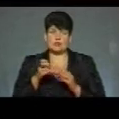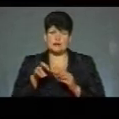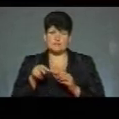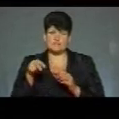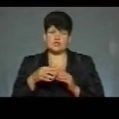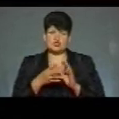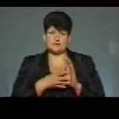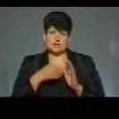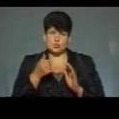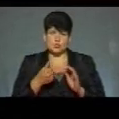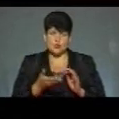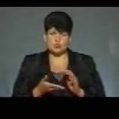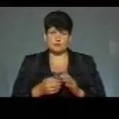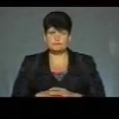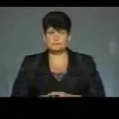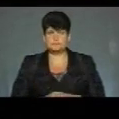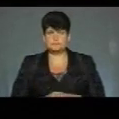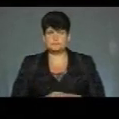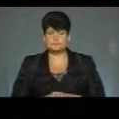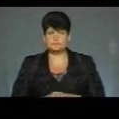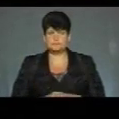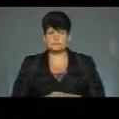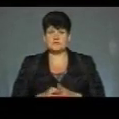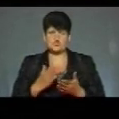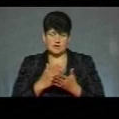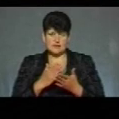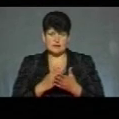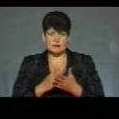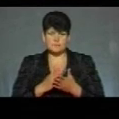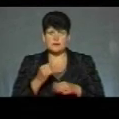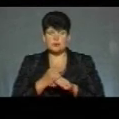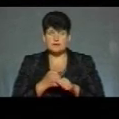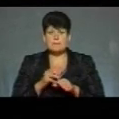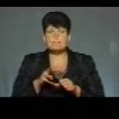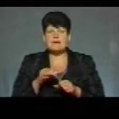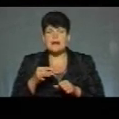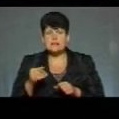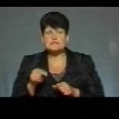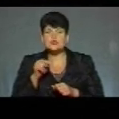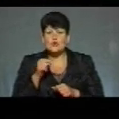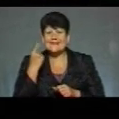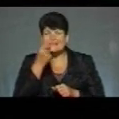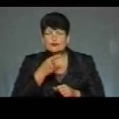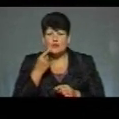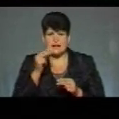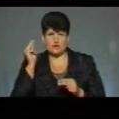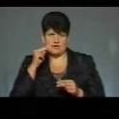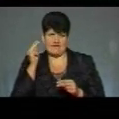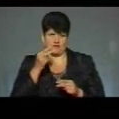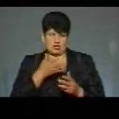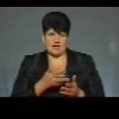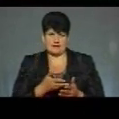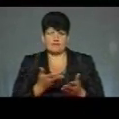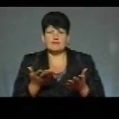липня 2019 року, каже Ірина Сум. Чи є механізм, чи розроблений механізм цього індивідуального навчання, зокрема,